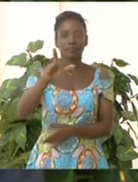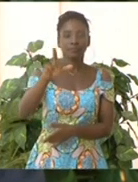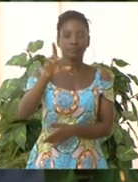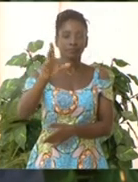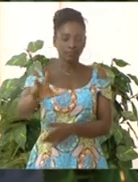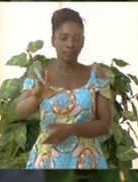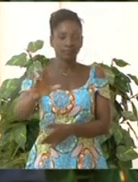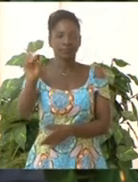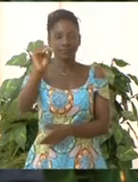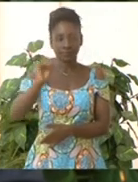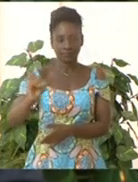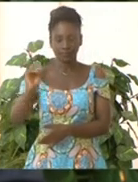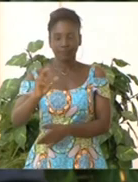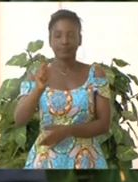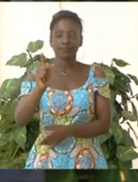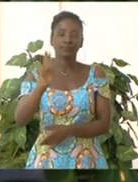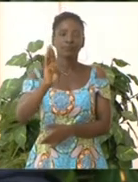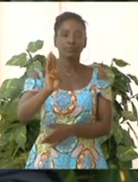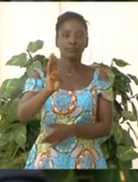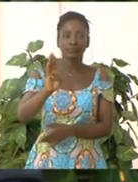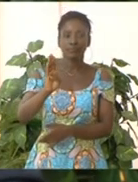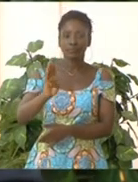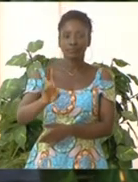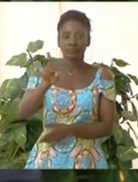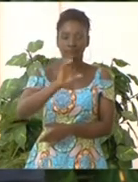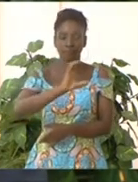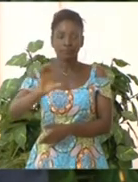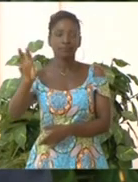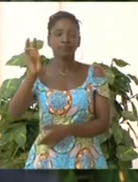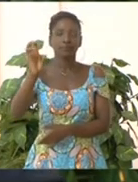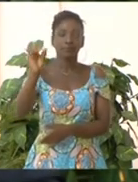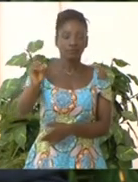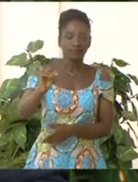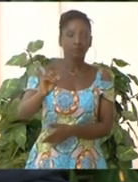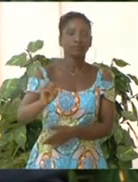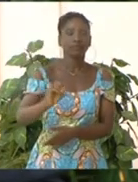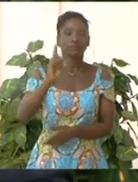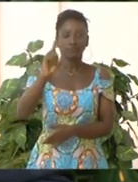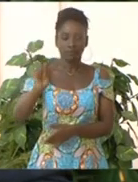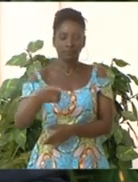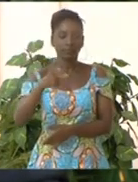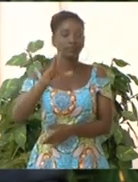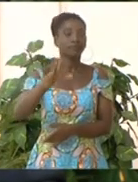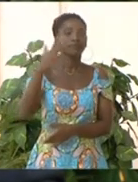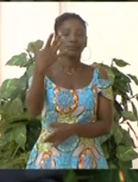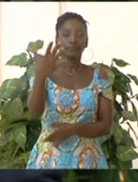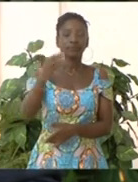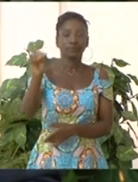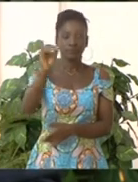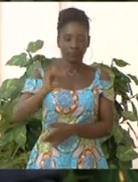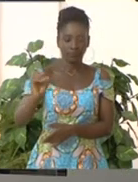cent kouadio konan bertin 160 soit 1,35 pour ça